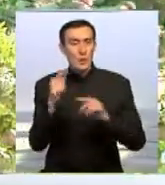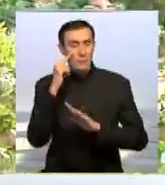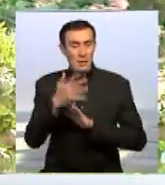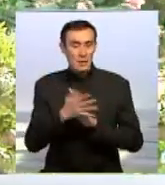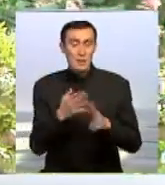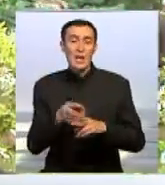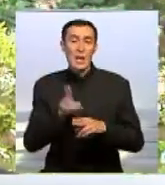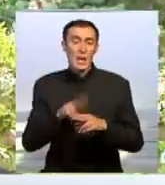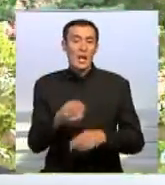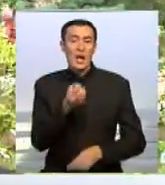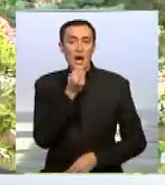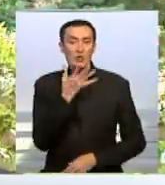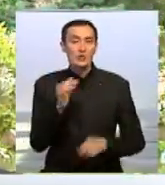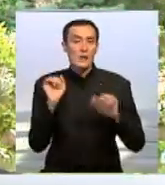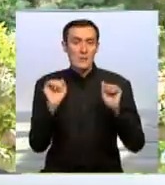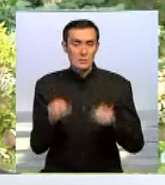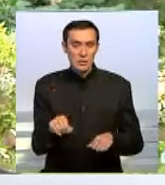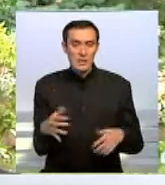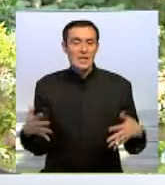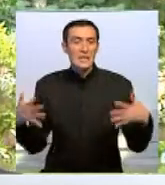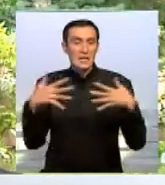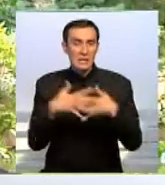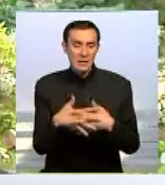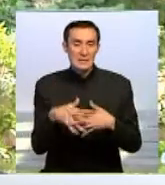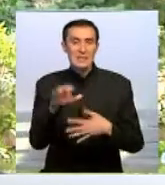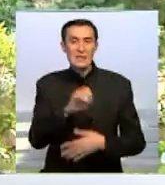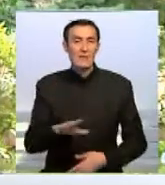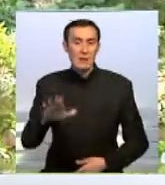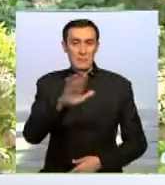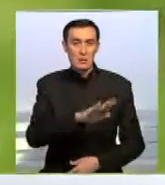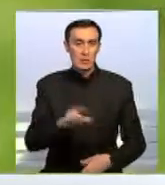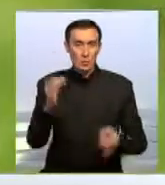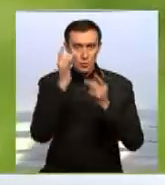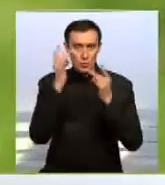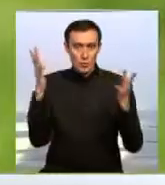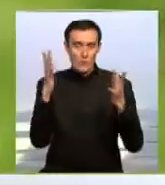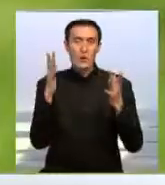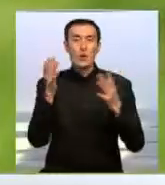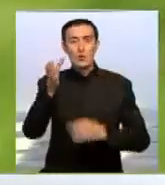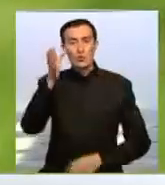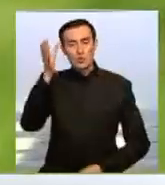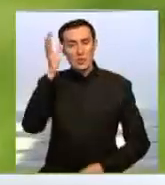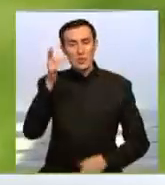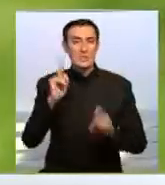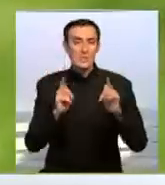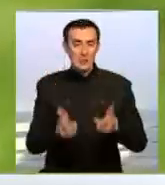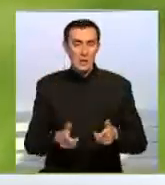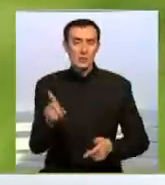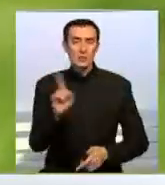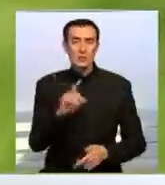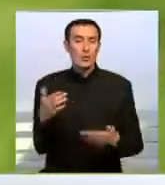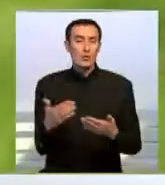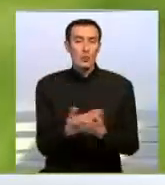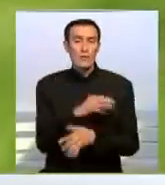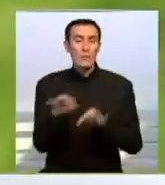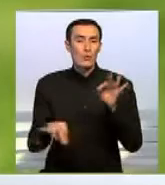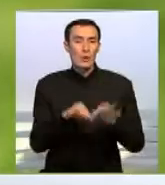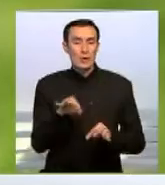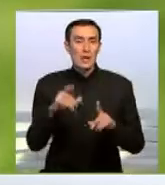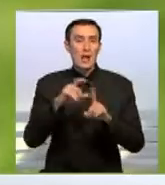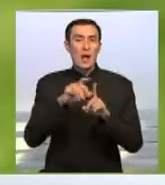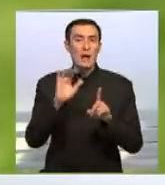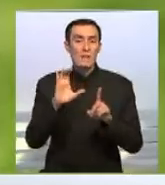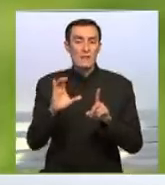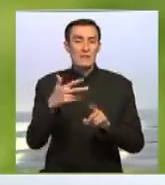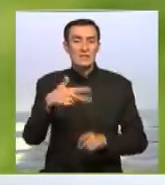Даже это хорошая возможность интегрироваться с европейской культурой. Ученые единого мнения, что новый проект алфавита, состоящий